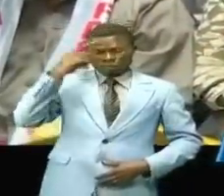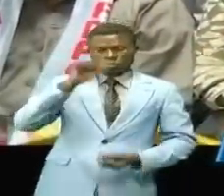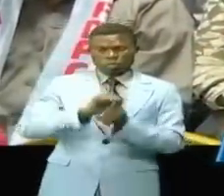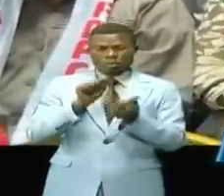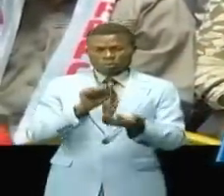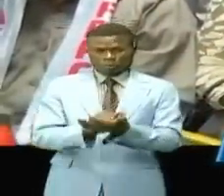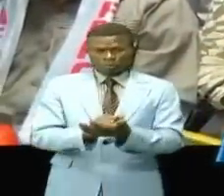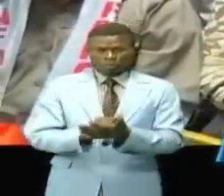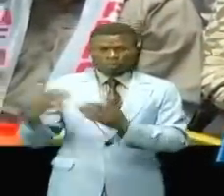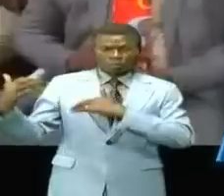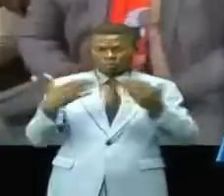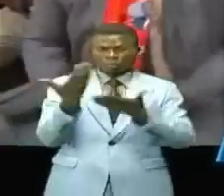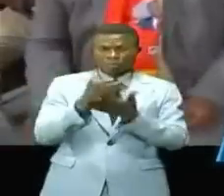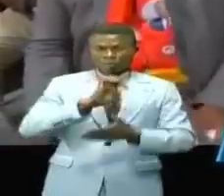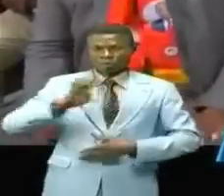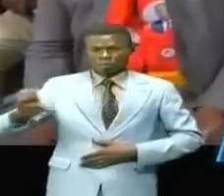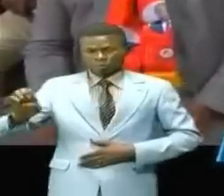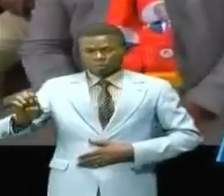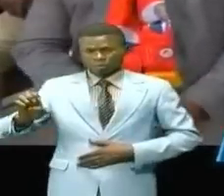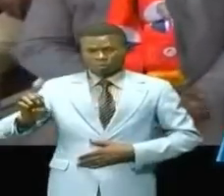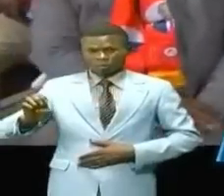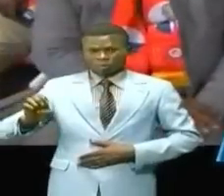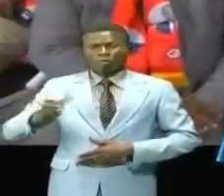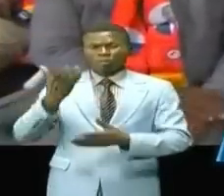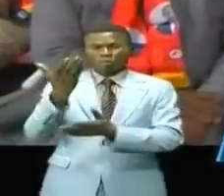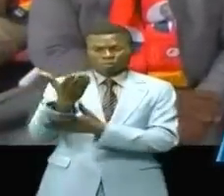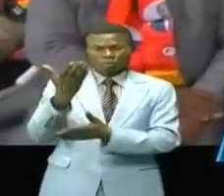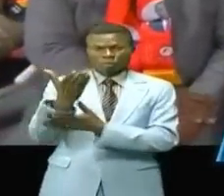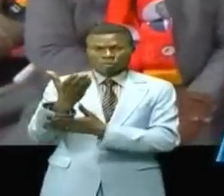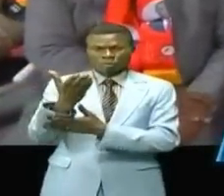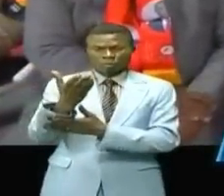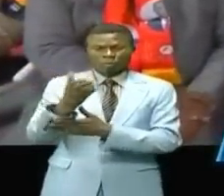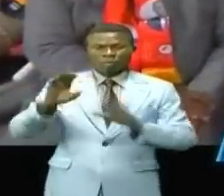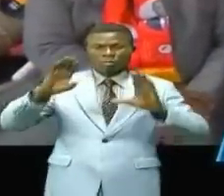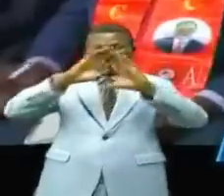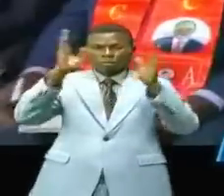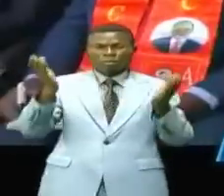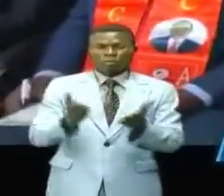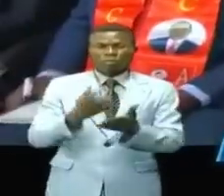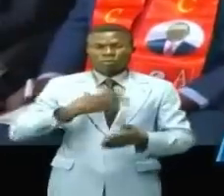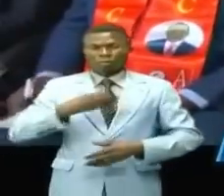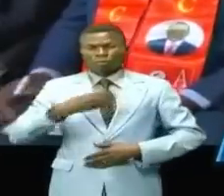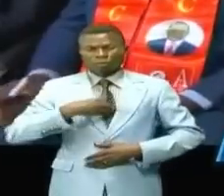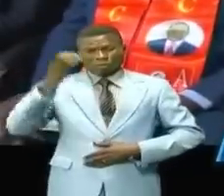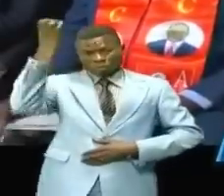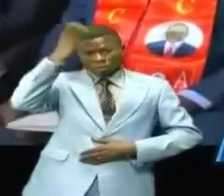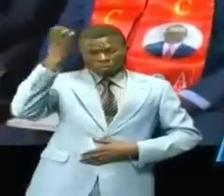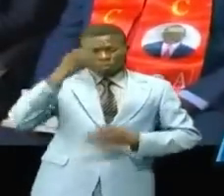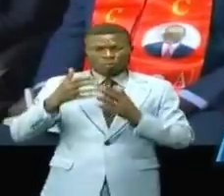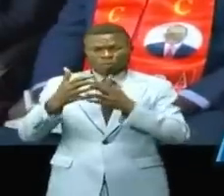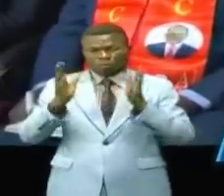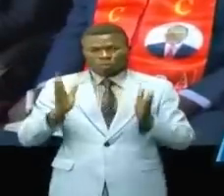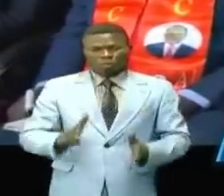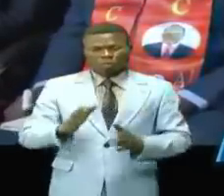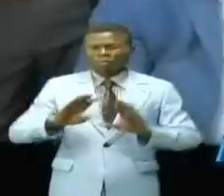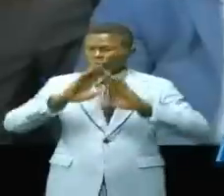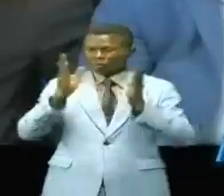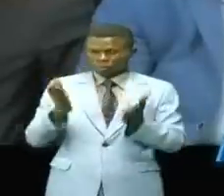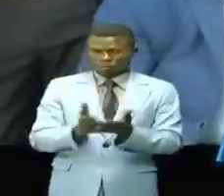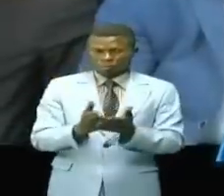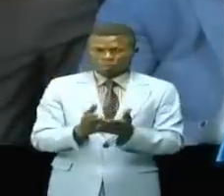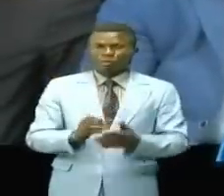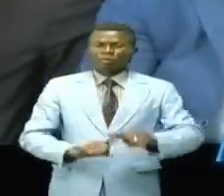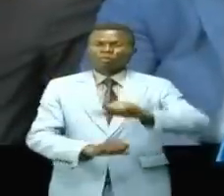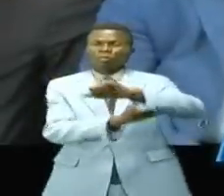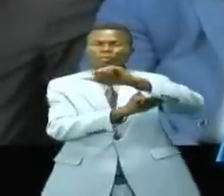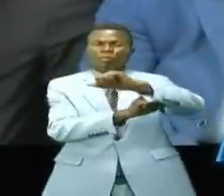question de la guerre à l'Est et relayons son appel à la communauté internationale, à la solidarité nationale et internationale pour venir